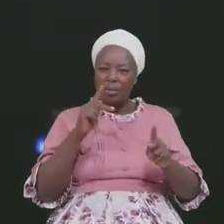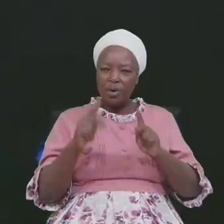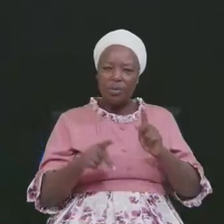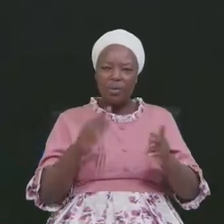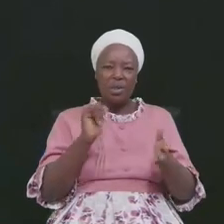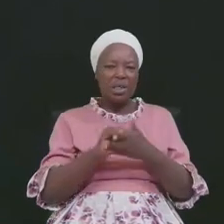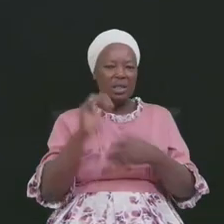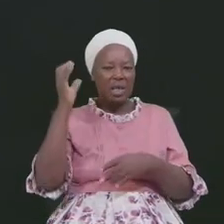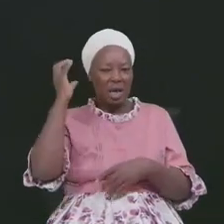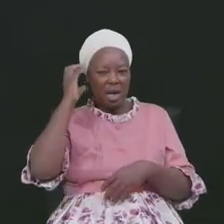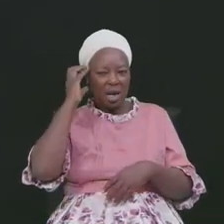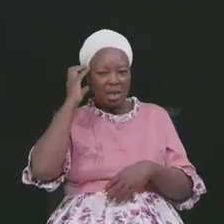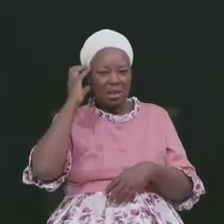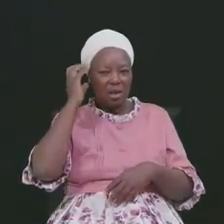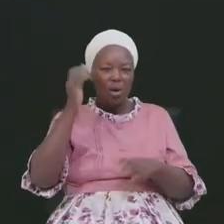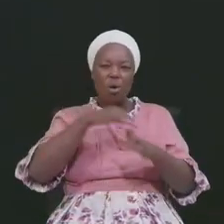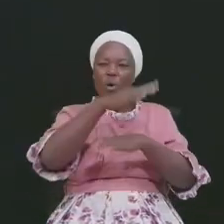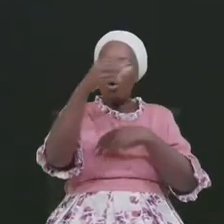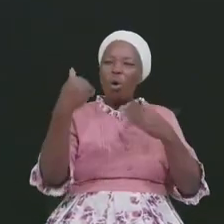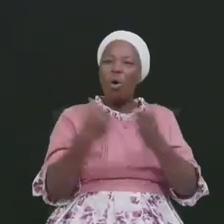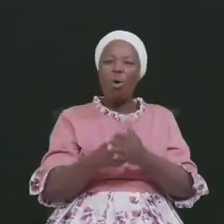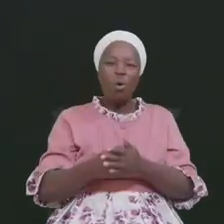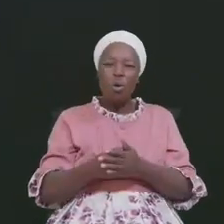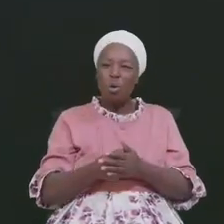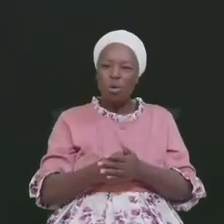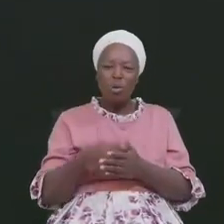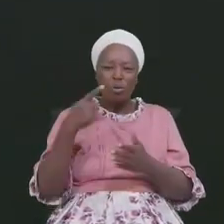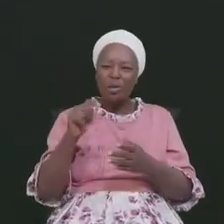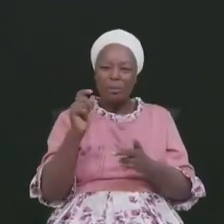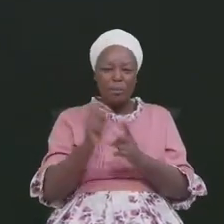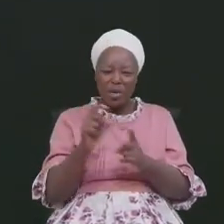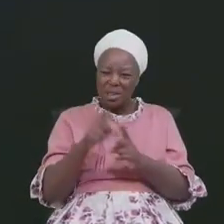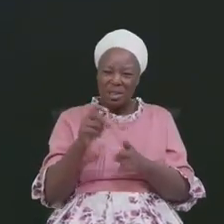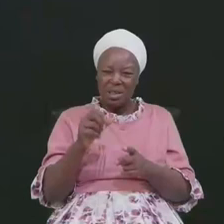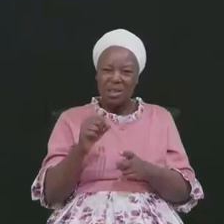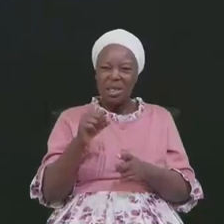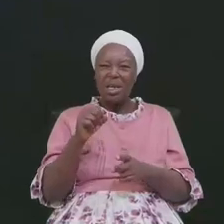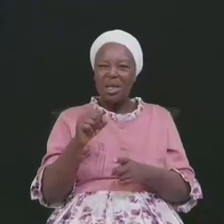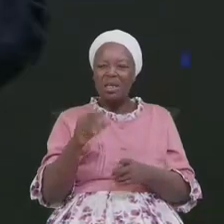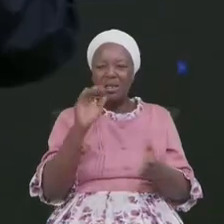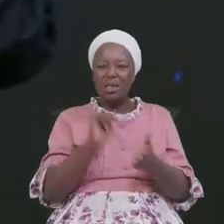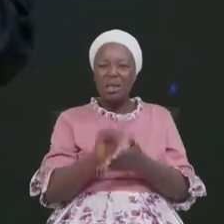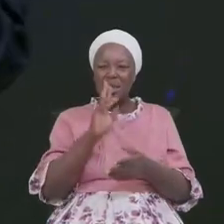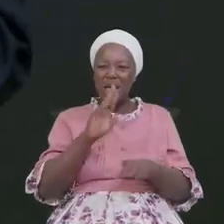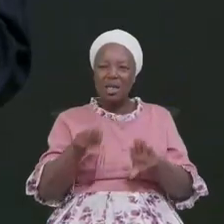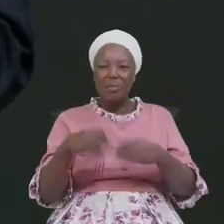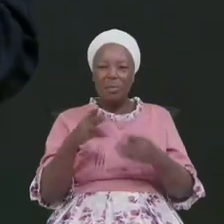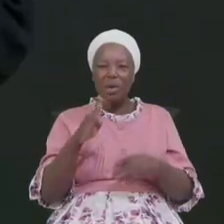entendent tous ces messages donnés par nos ministres fidèles, par